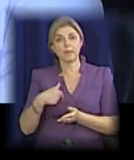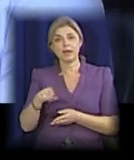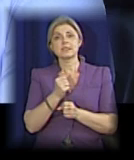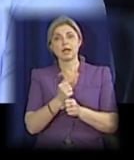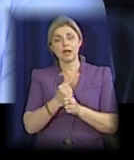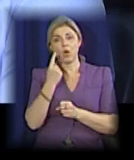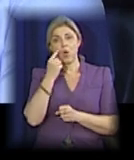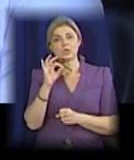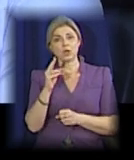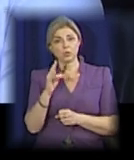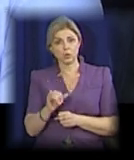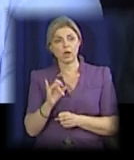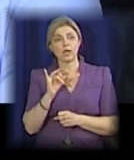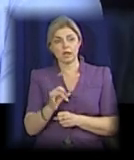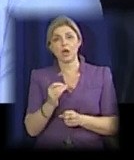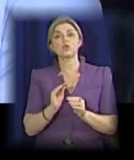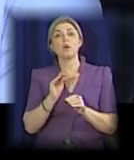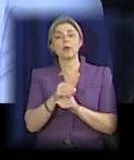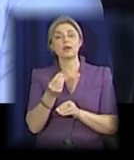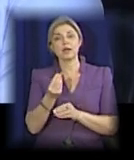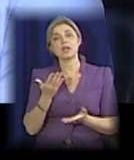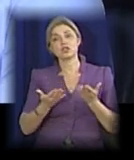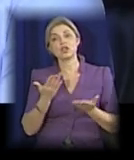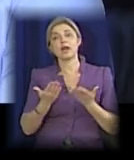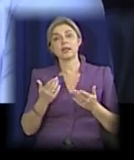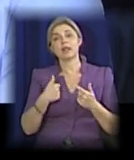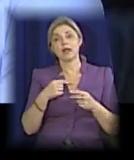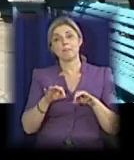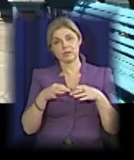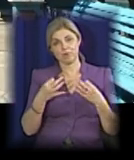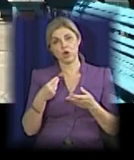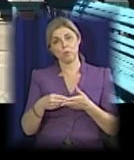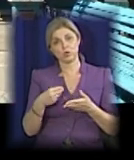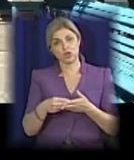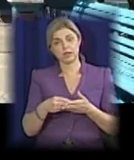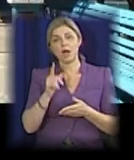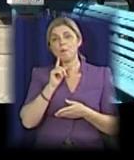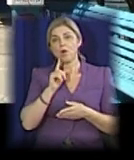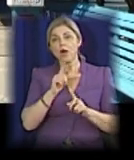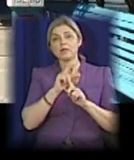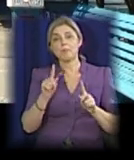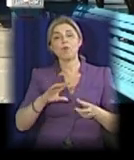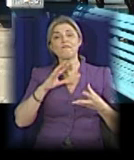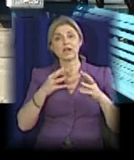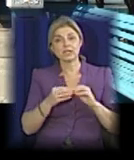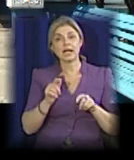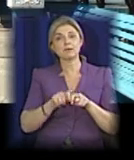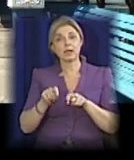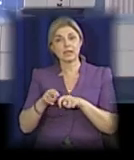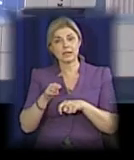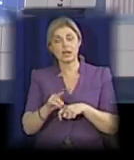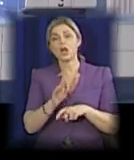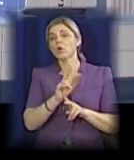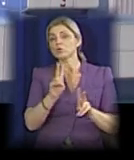оцінку, наскільки треба додаткові кошти і чи може нам це дозволити бюджет. Поки не буде висновків експертизи, хто б не був